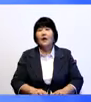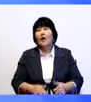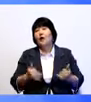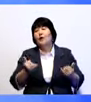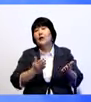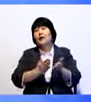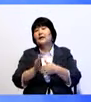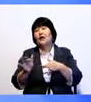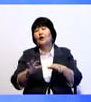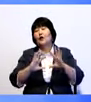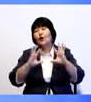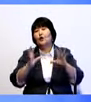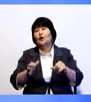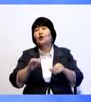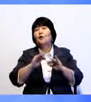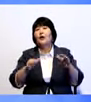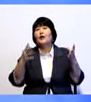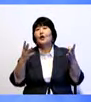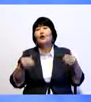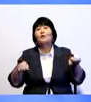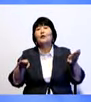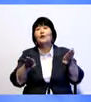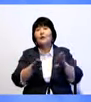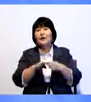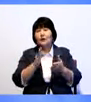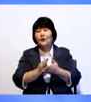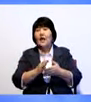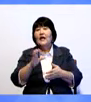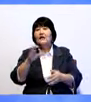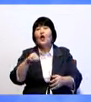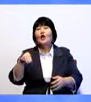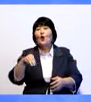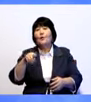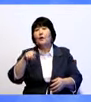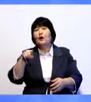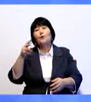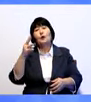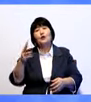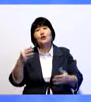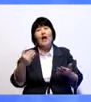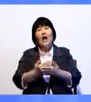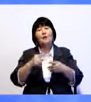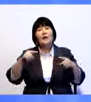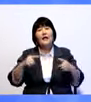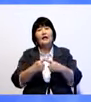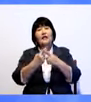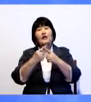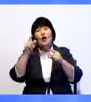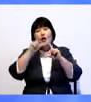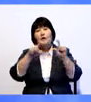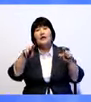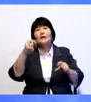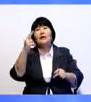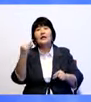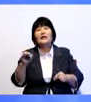Бүгінгі саяси науқан дүниежүзілік балалар күнімен тұспа-тұс келіп отыр. Сералы Толыбеков атындағы нөмірі 3-ші ақпараттық технологиялар